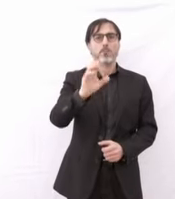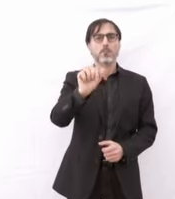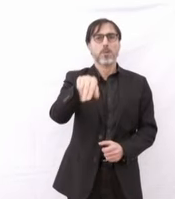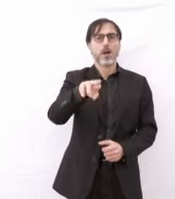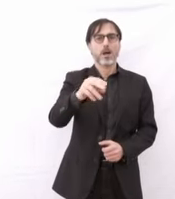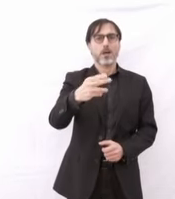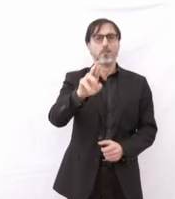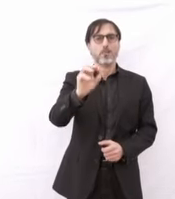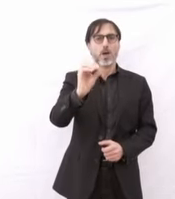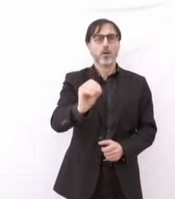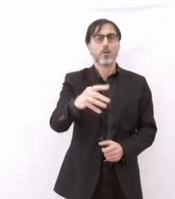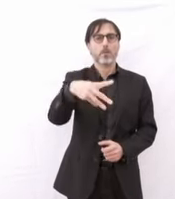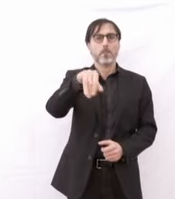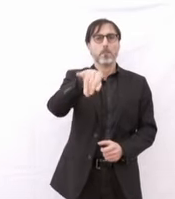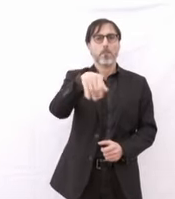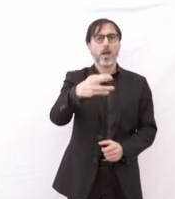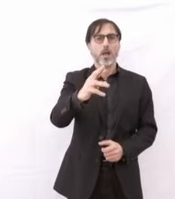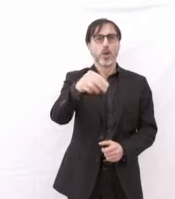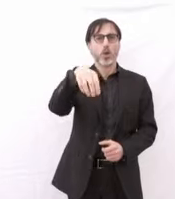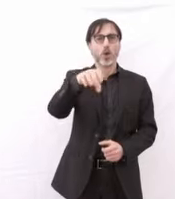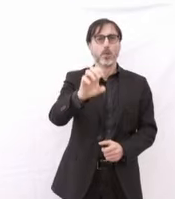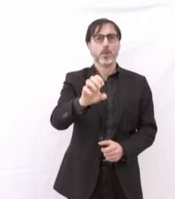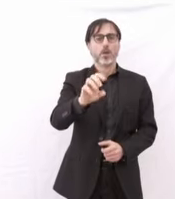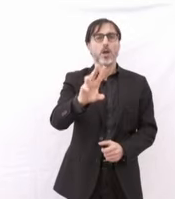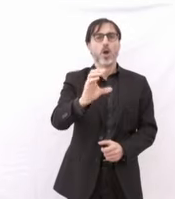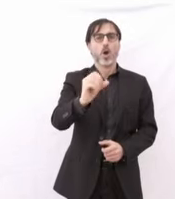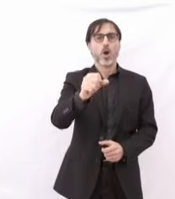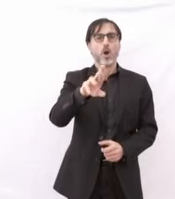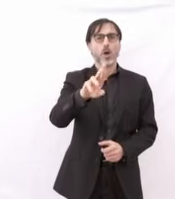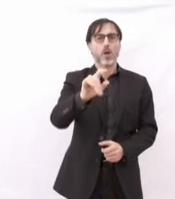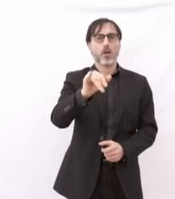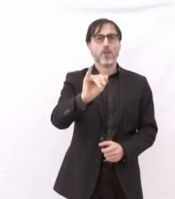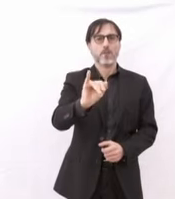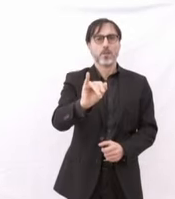Vittorio Maglione, Barbara Corbi,